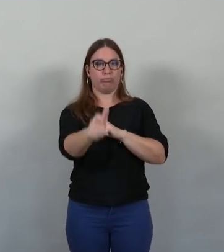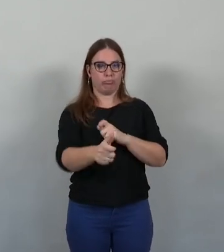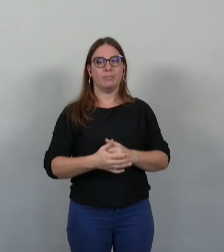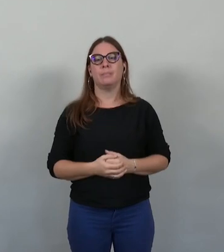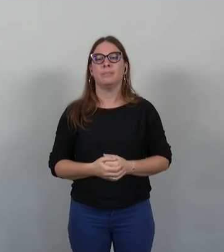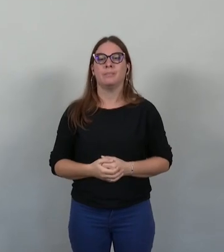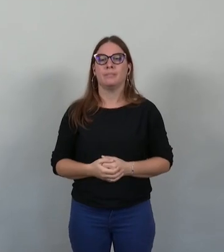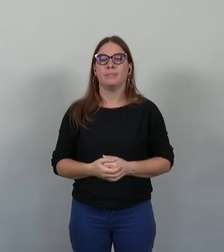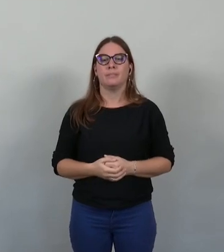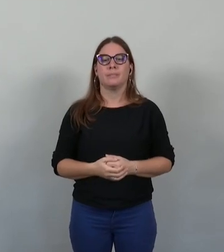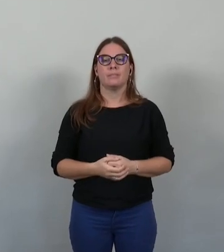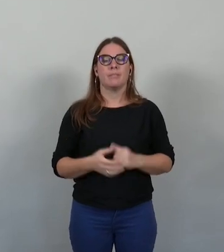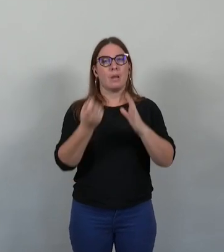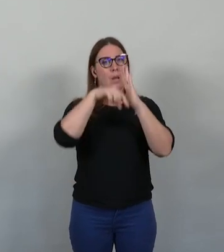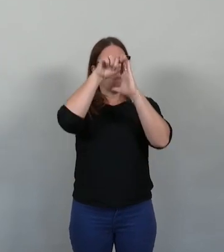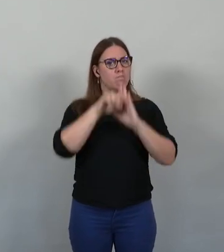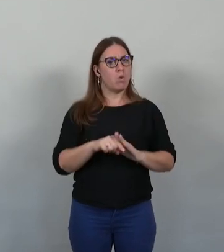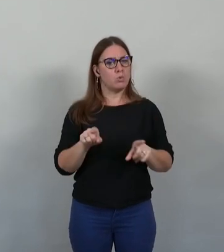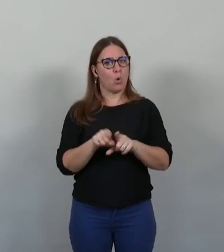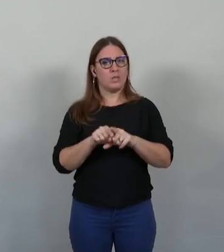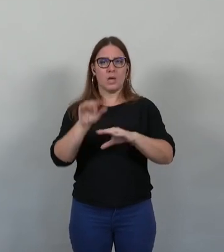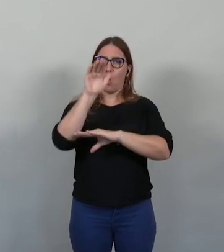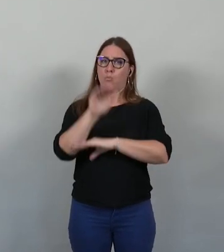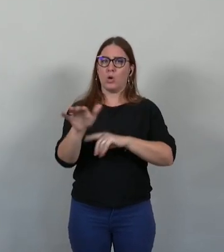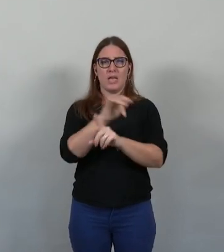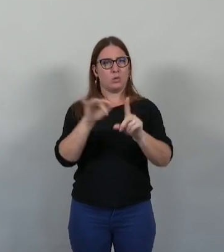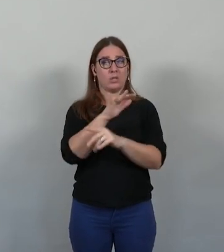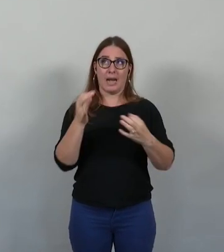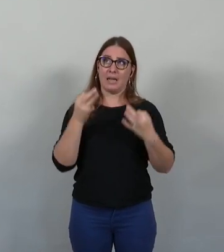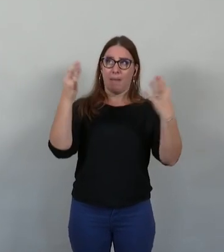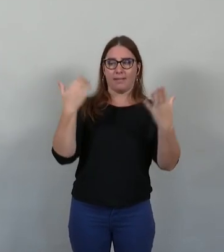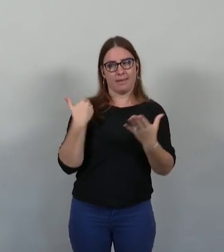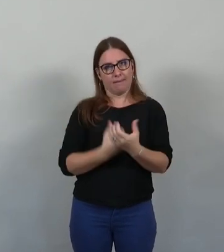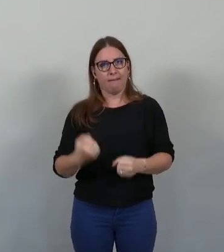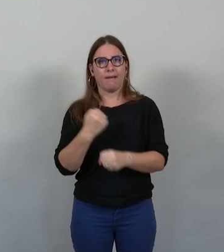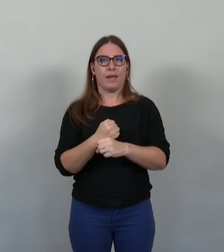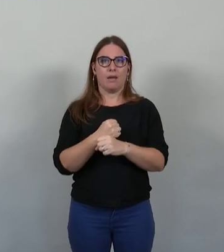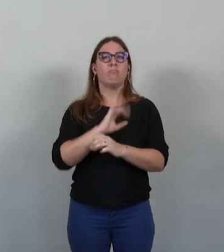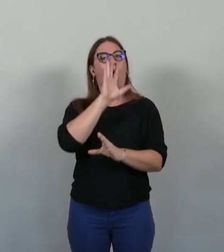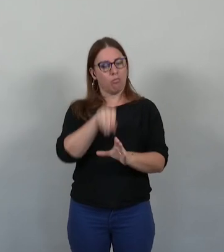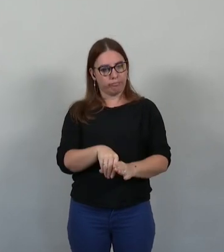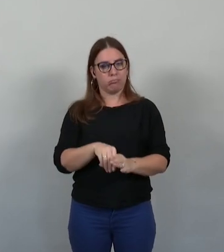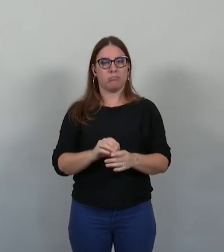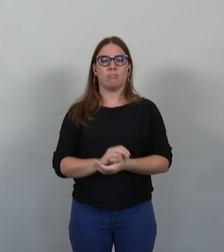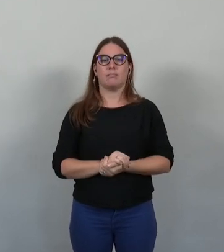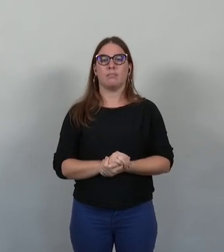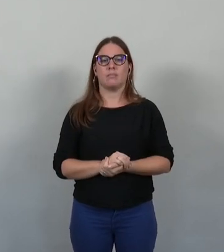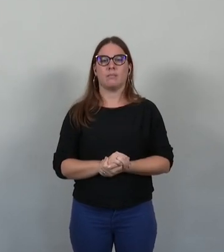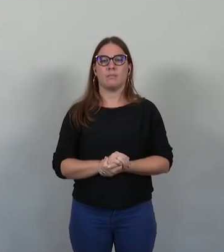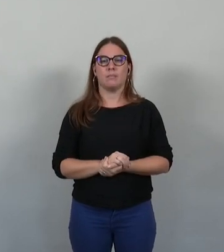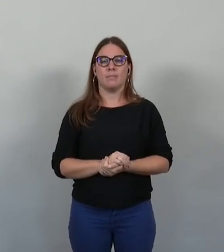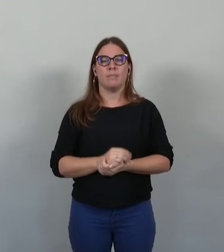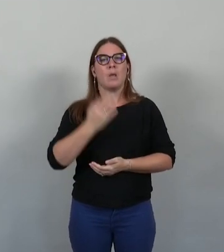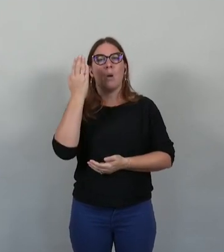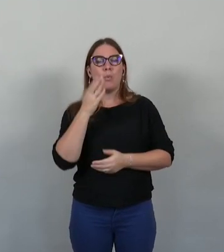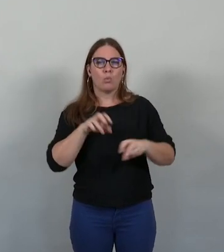temps cette mesure fait partie du bouclier social climatique que nous avons mis en place pour rendre notre